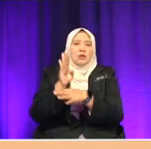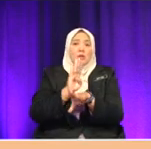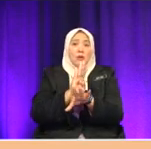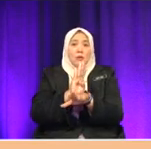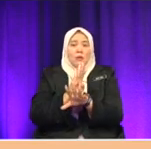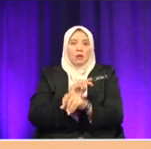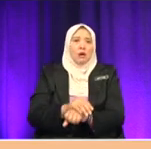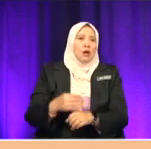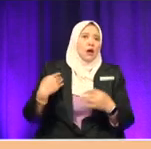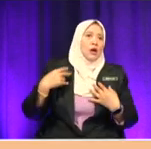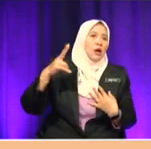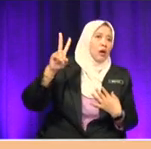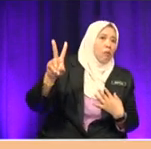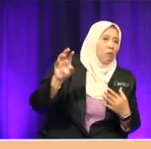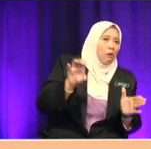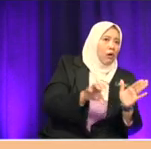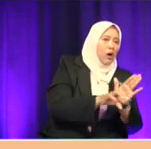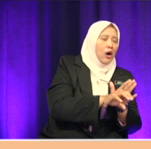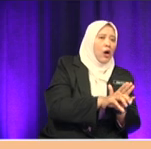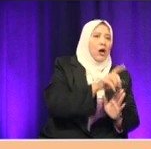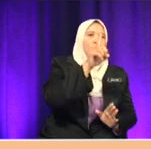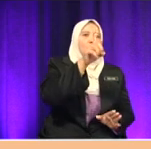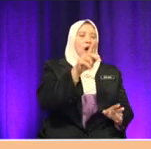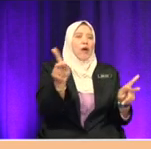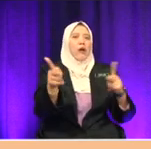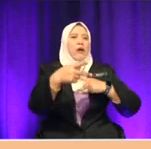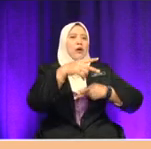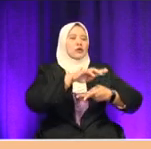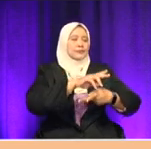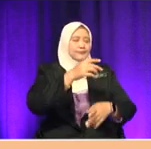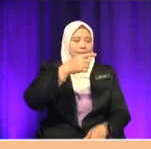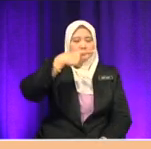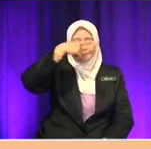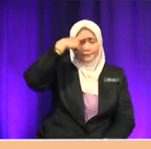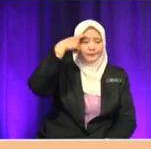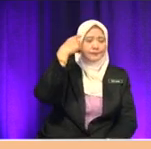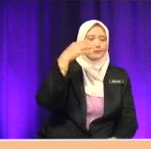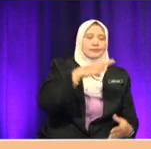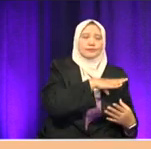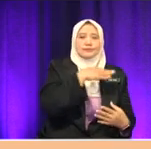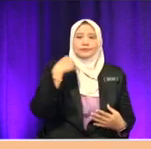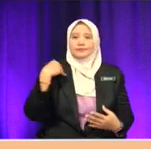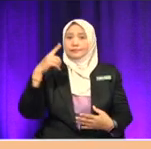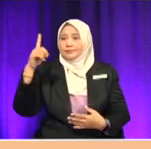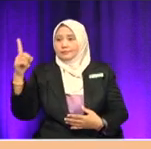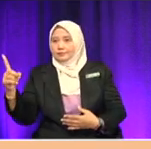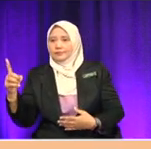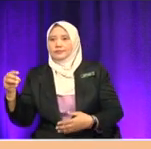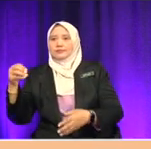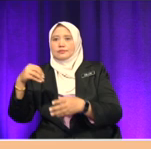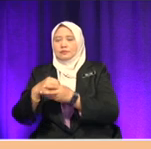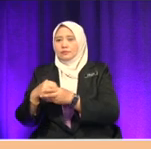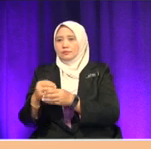gambar kat sini. Satu dalam kotak hitam dan satu di bawah mentol. Dan dalam tabung uji ini kita ada bubur nutrien dan kultur